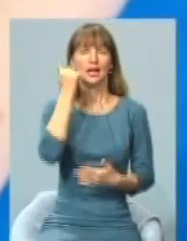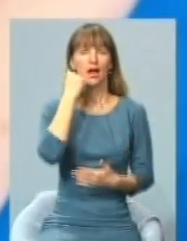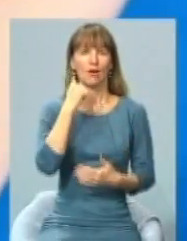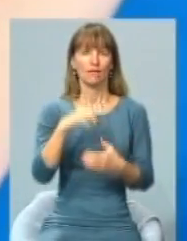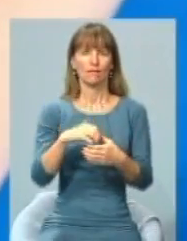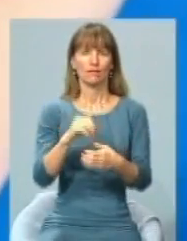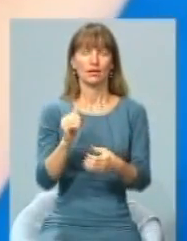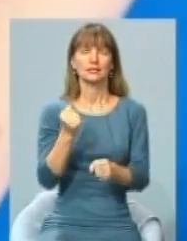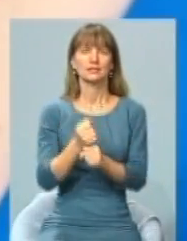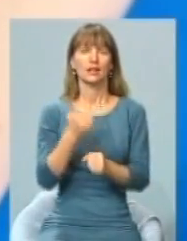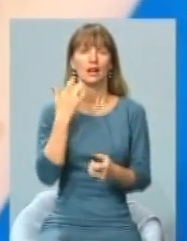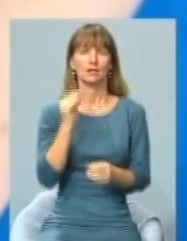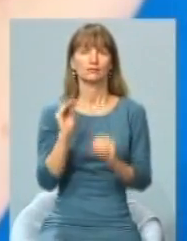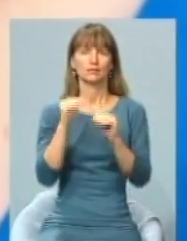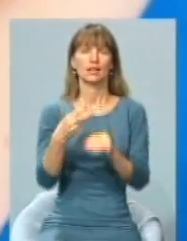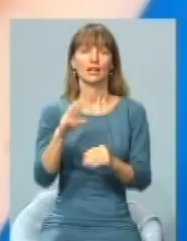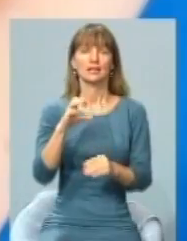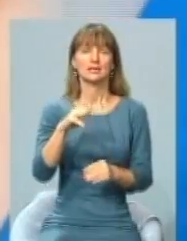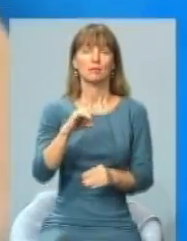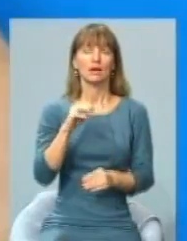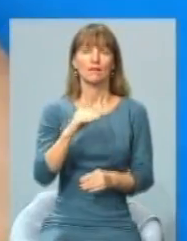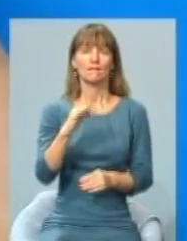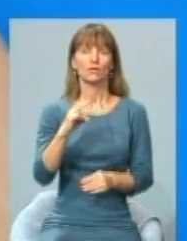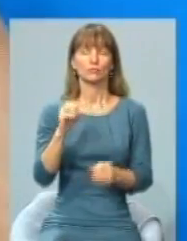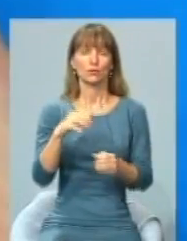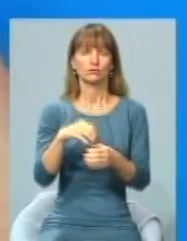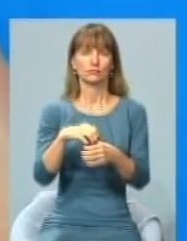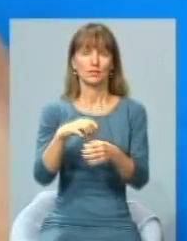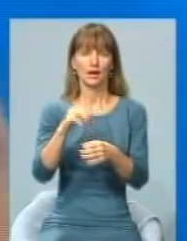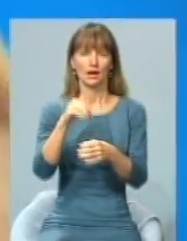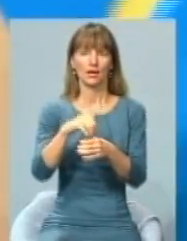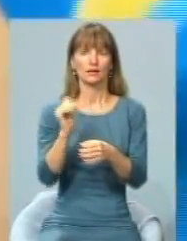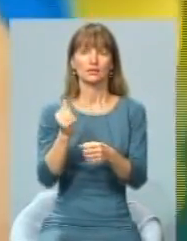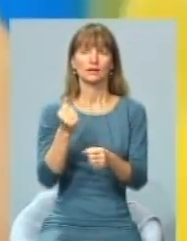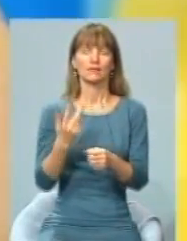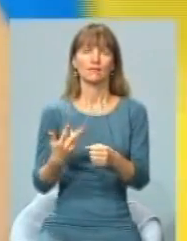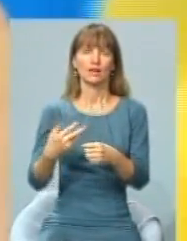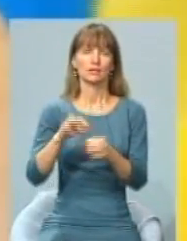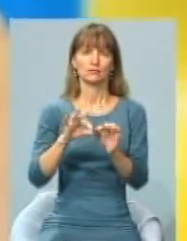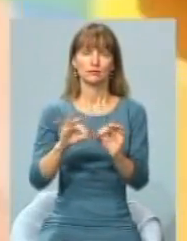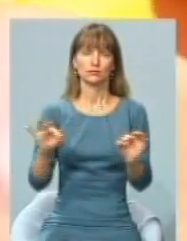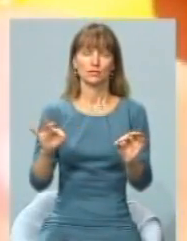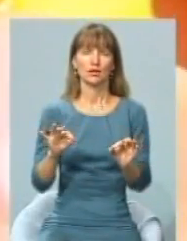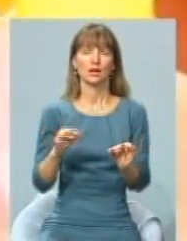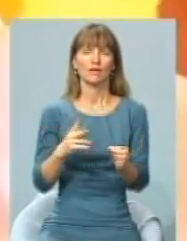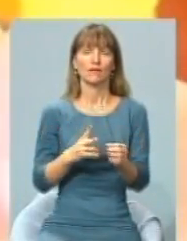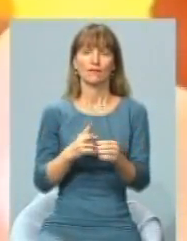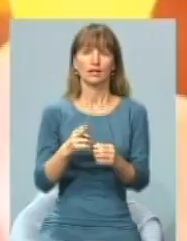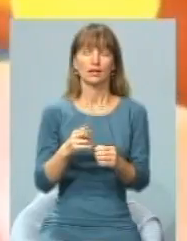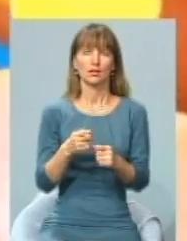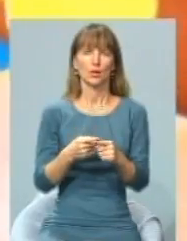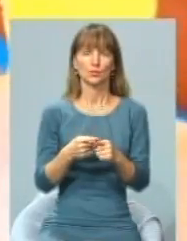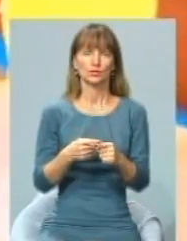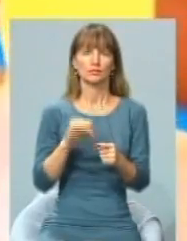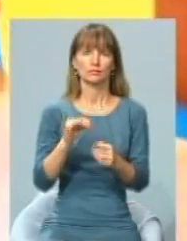легко зробити підставку для смартфону. Просто відкрийте кришечку, виріжте з пластику таку смужку, відріжте канцелярським ножиком